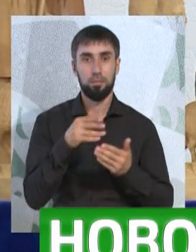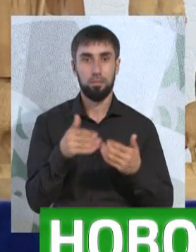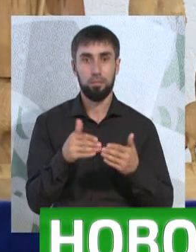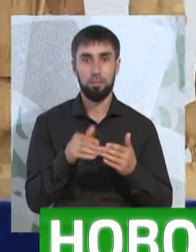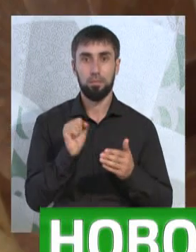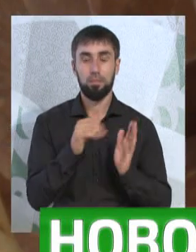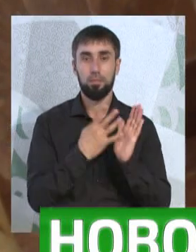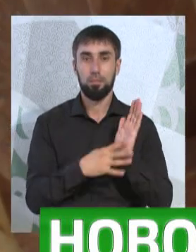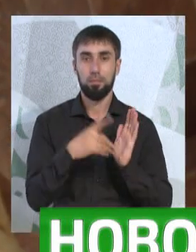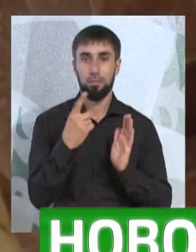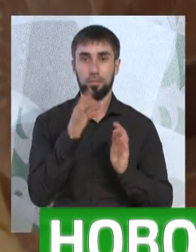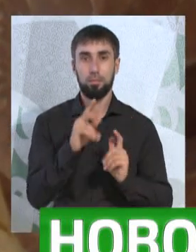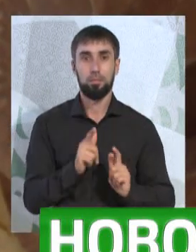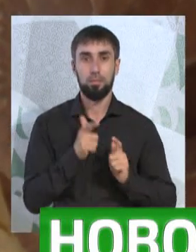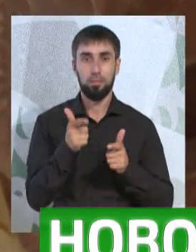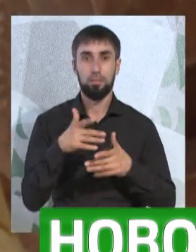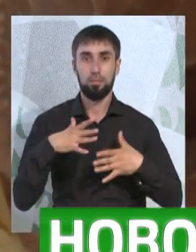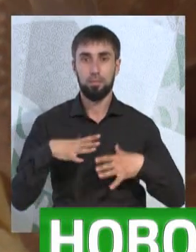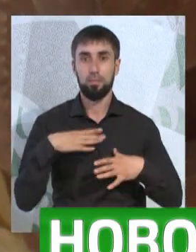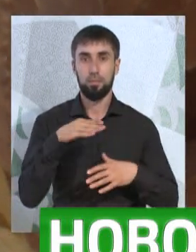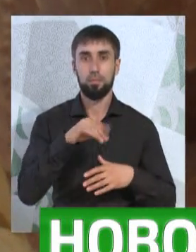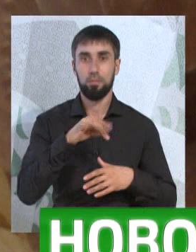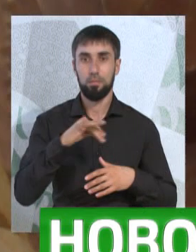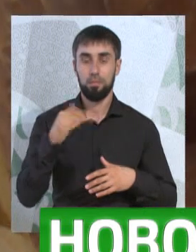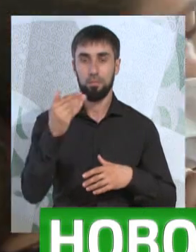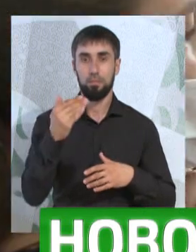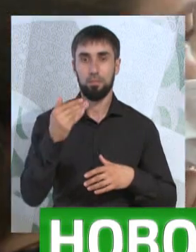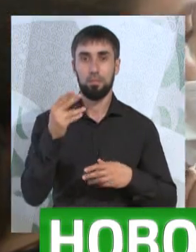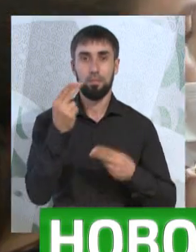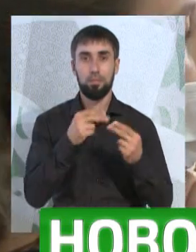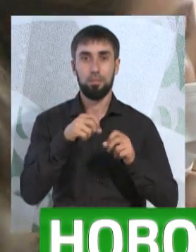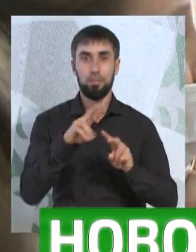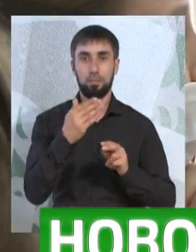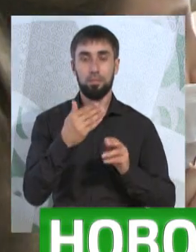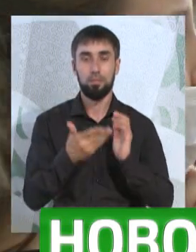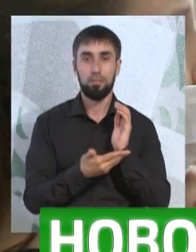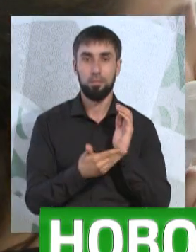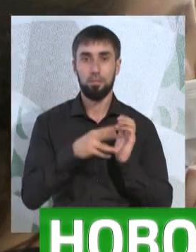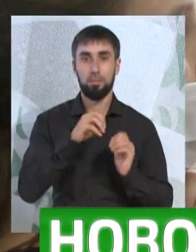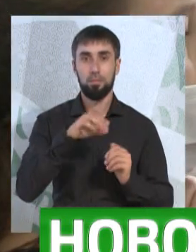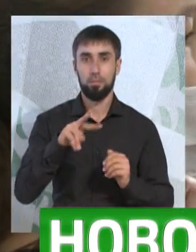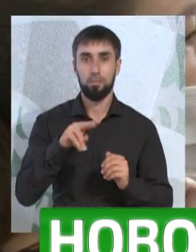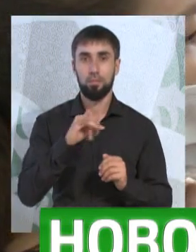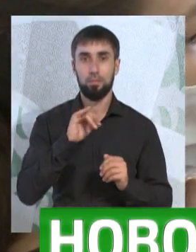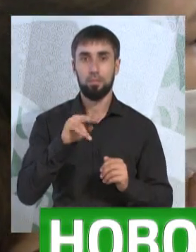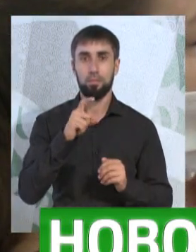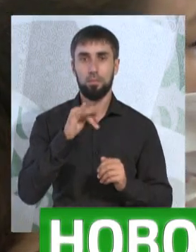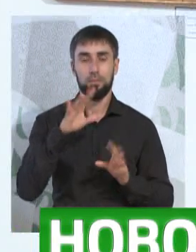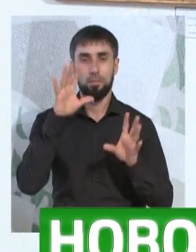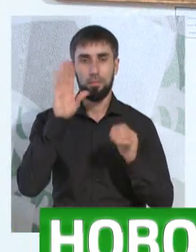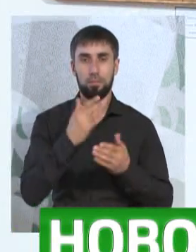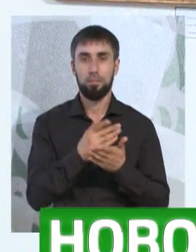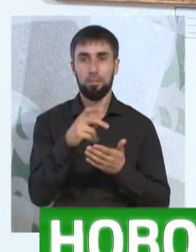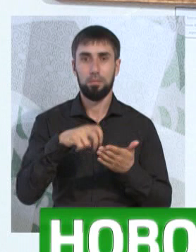А в 91-м он поступил в Тбилисскую академию художеств по специальности дерево-металл. Юсуп Хамчиев освоил все виды резьбы